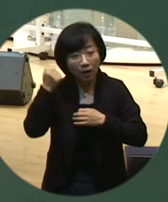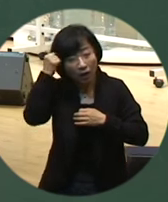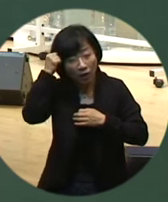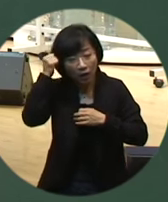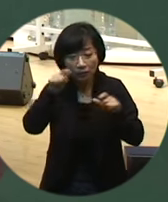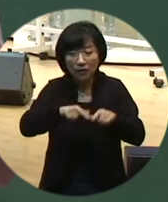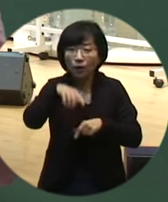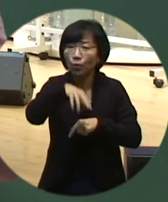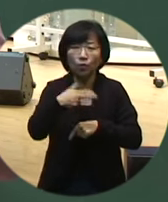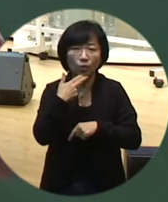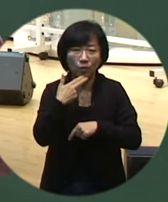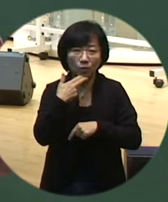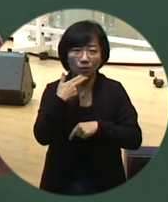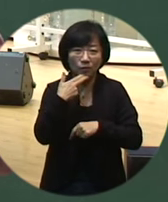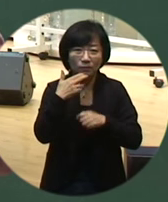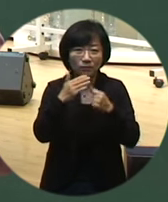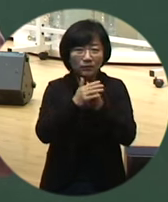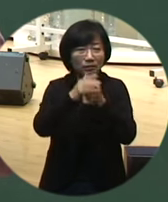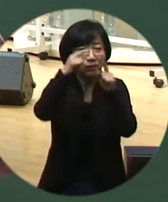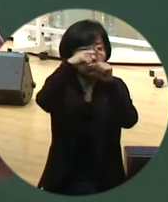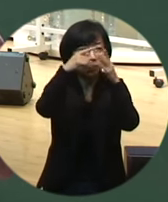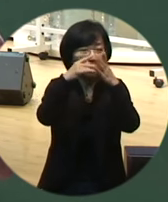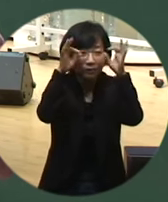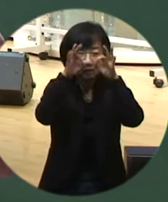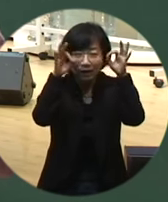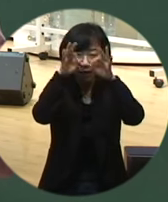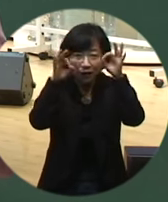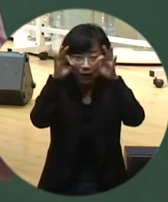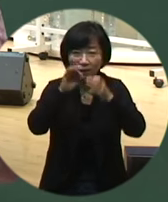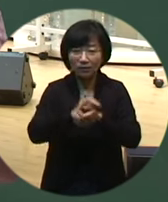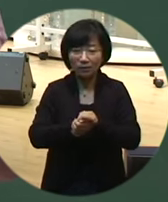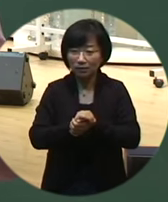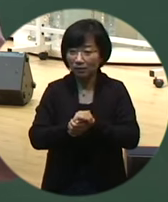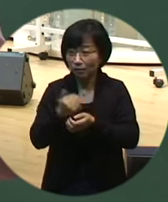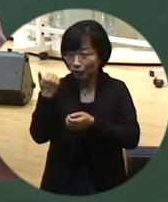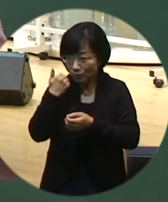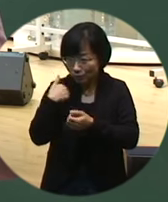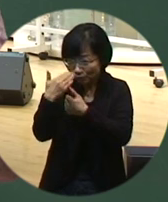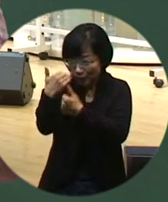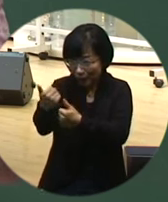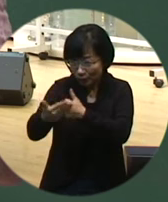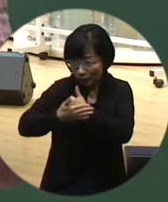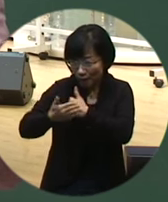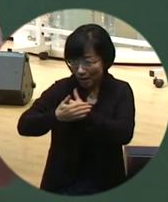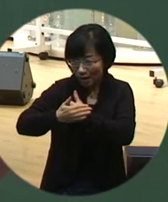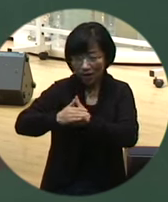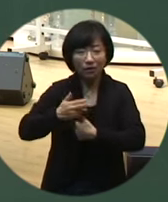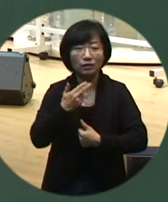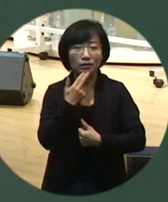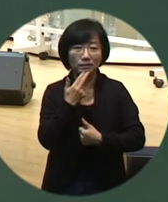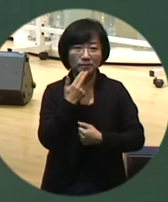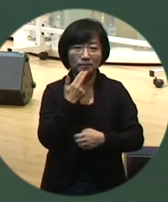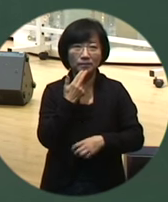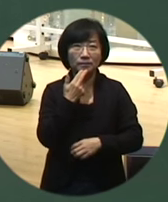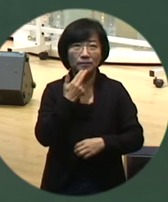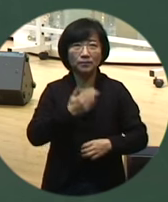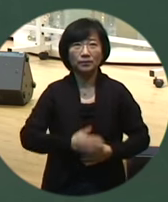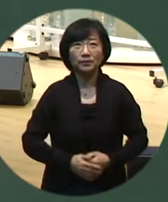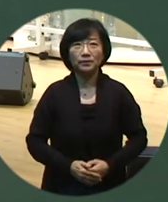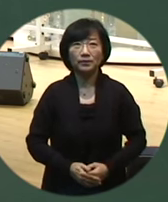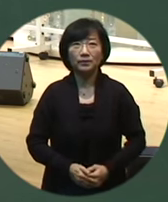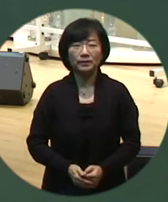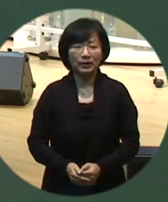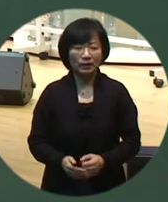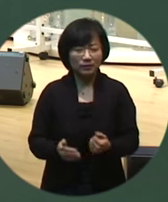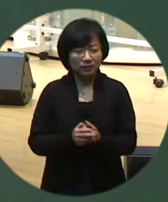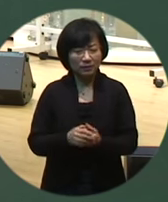was because there was nowhere else for me to turn. 누가 저를 오라는 것도 없어. There was no one who was telling me to come to them. 이제 어릴 때